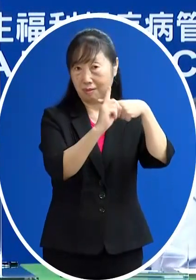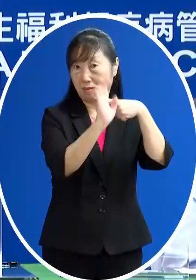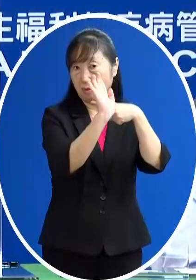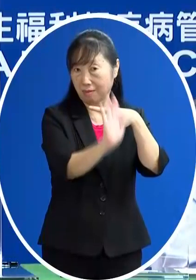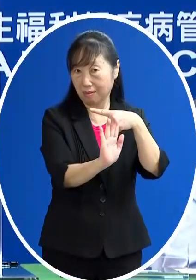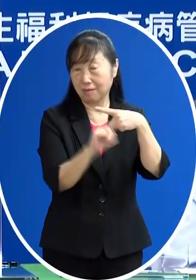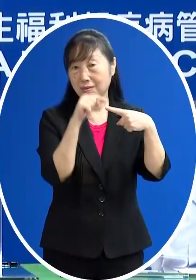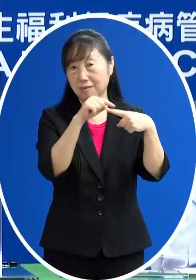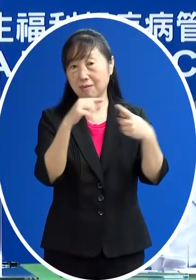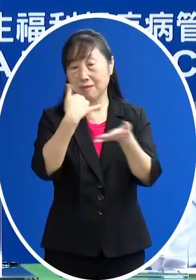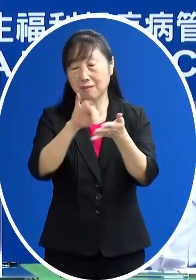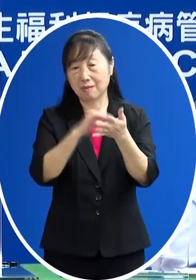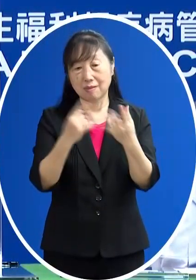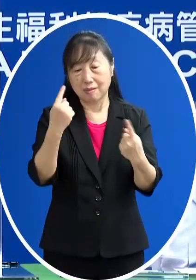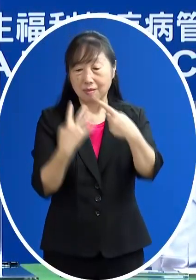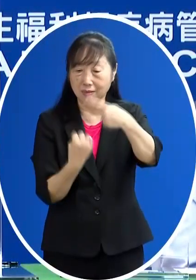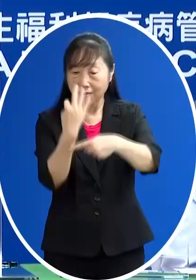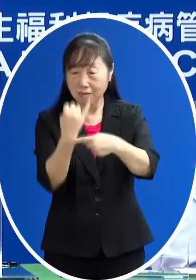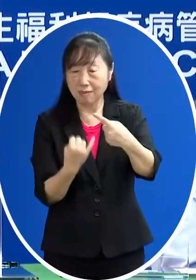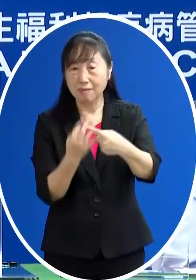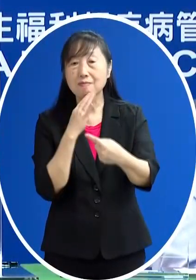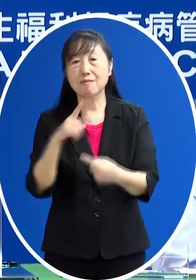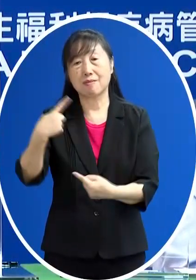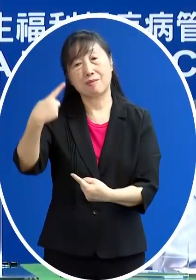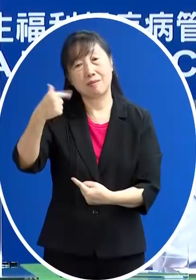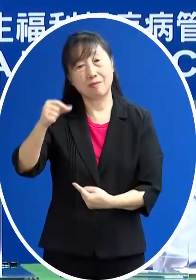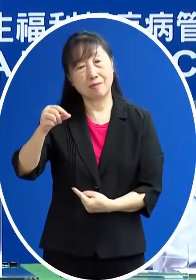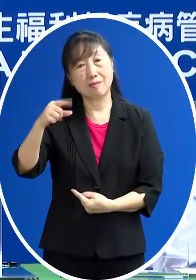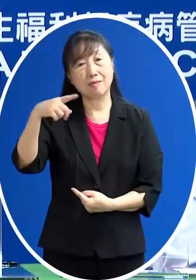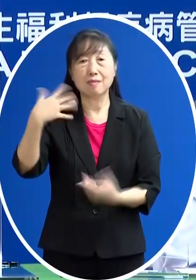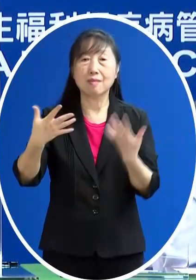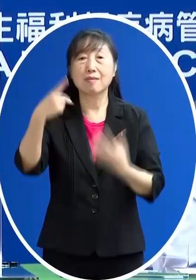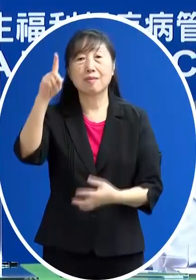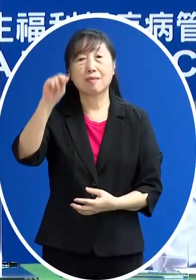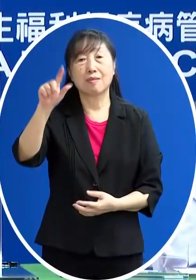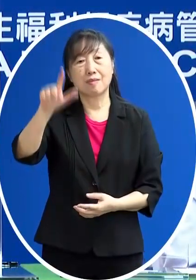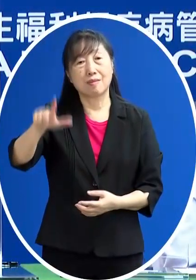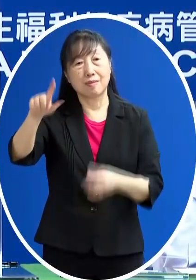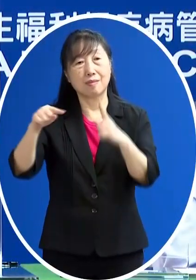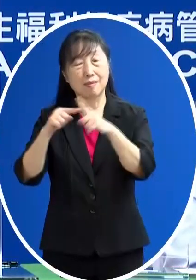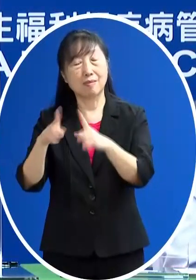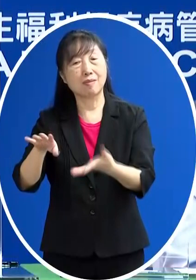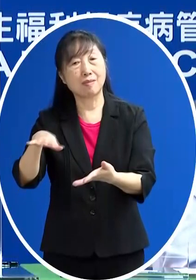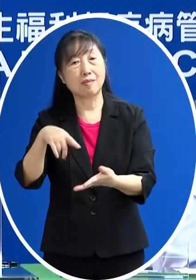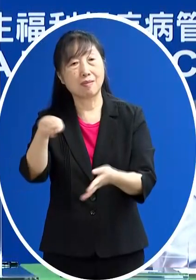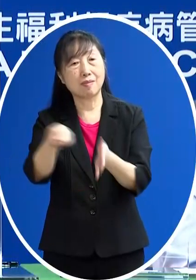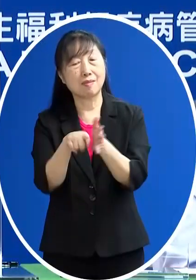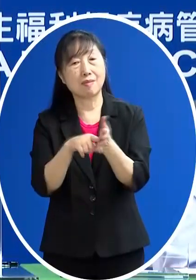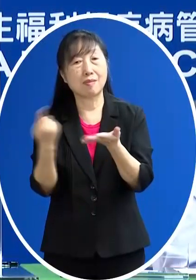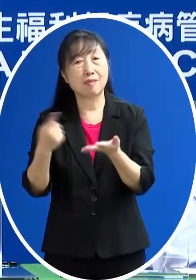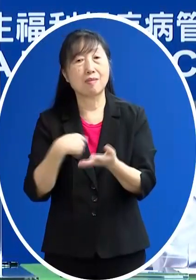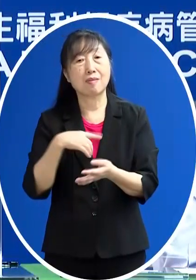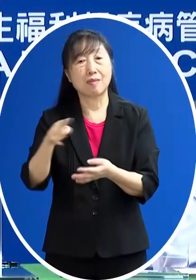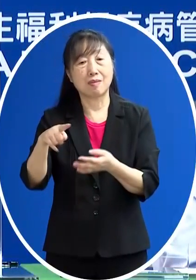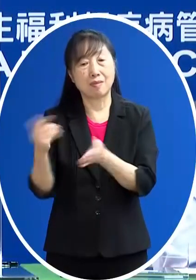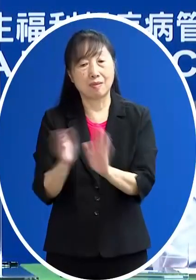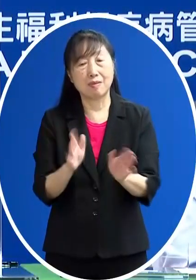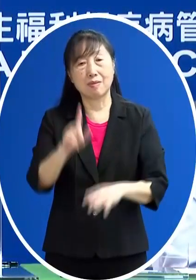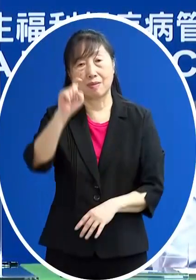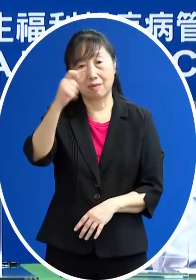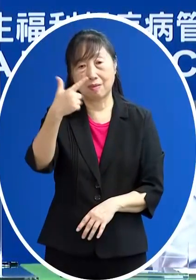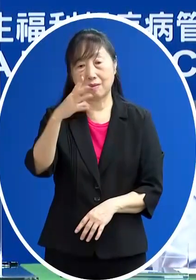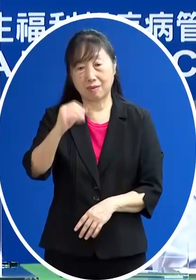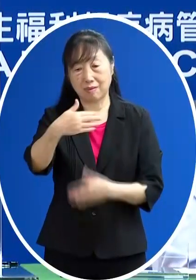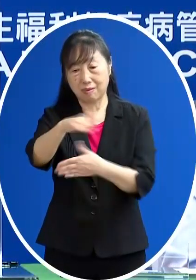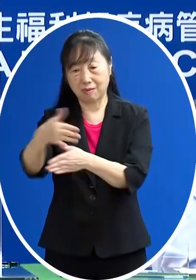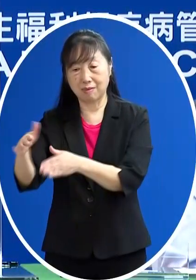例，就要到一天有16000多个人会居隔，那住10天，那就等于要准备16万的这样的一个量